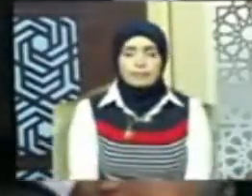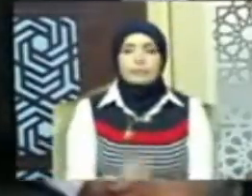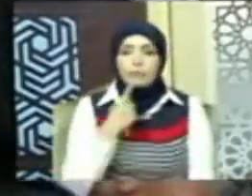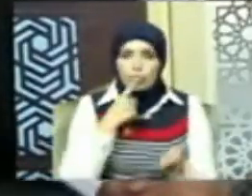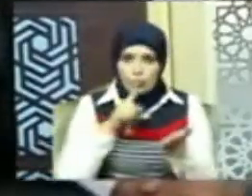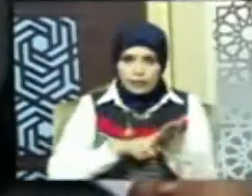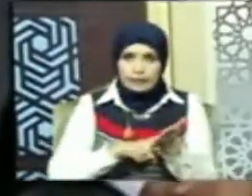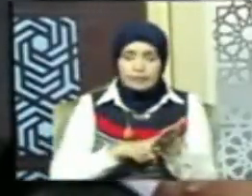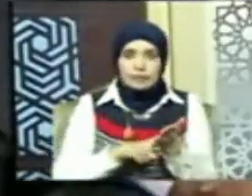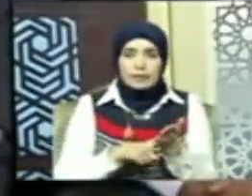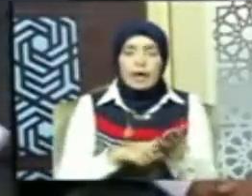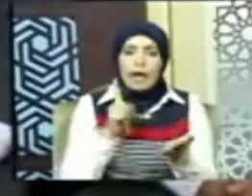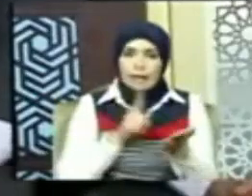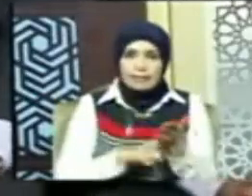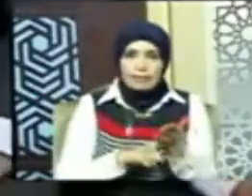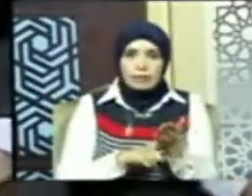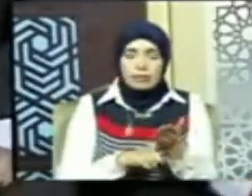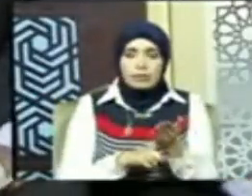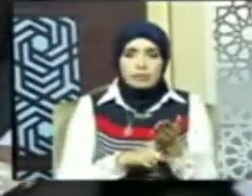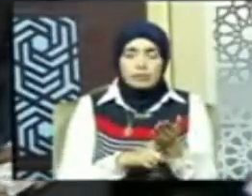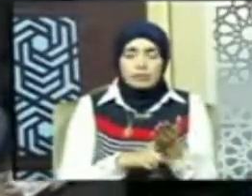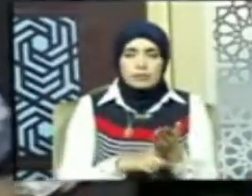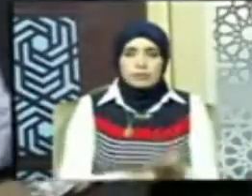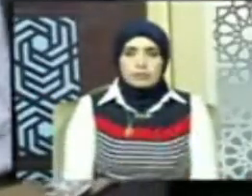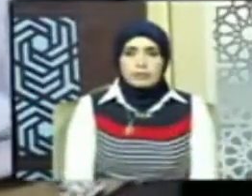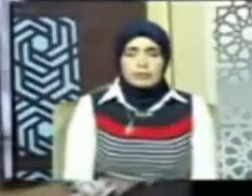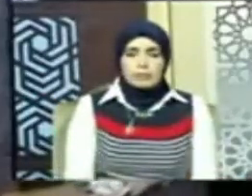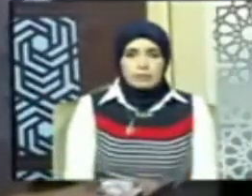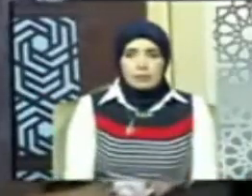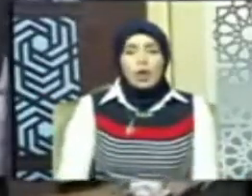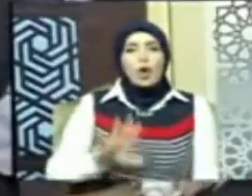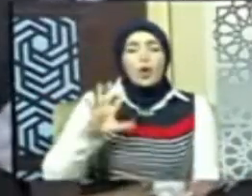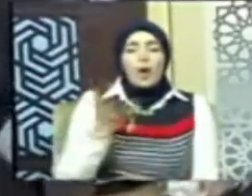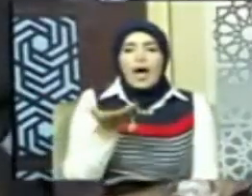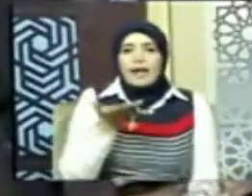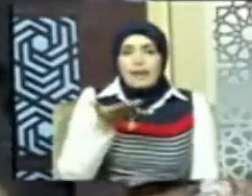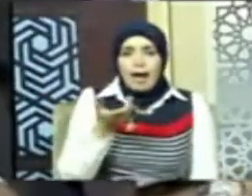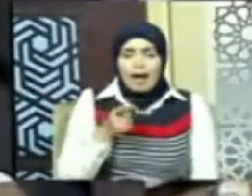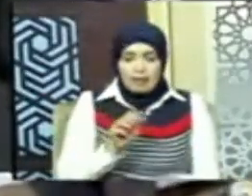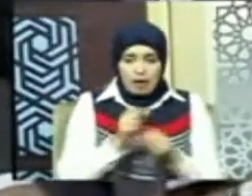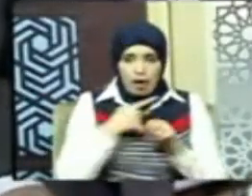ونؤكد أن سد حاجات الأمم،